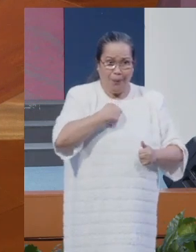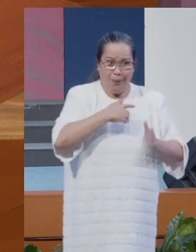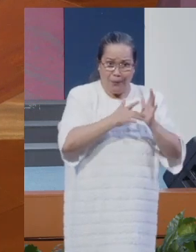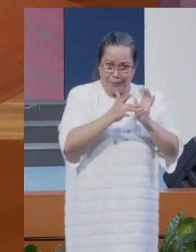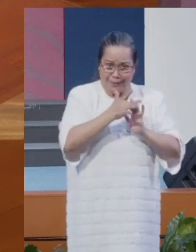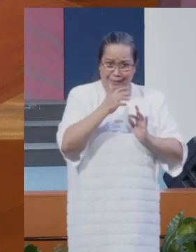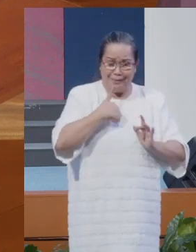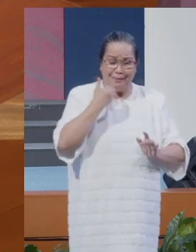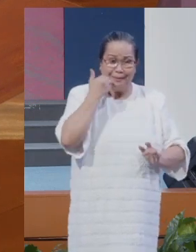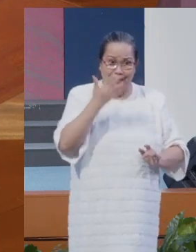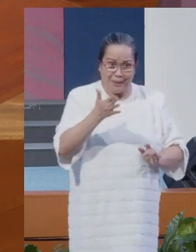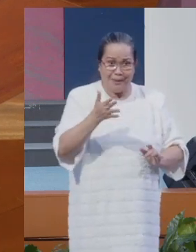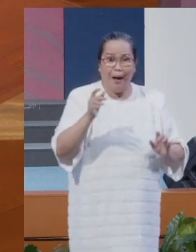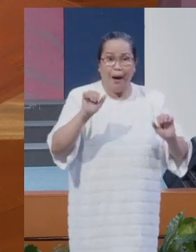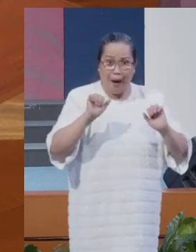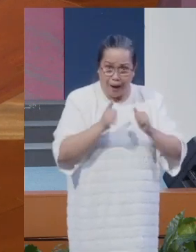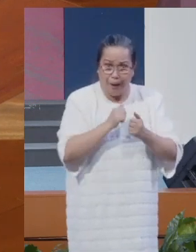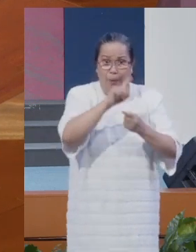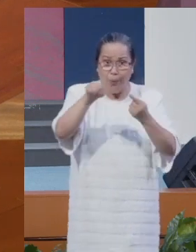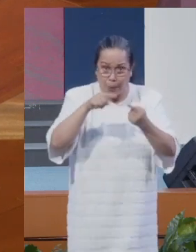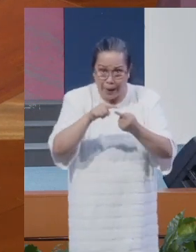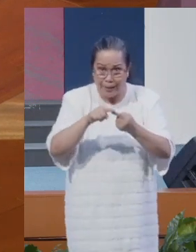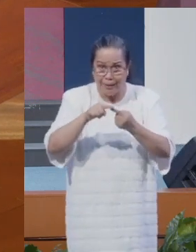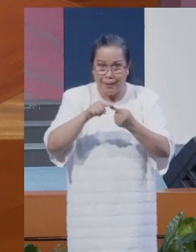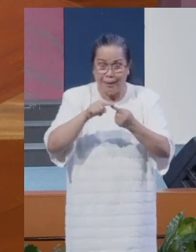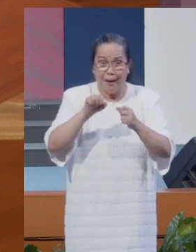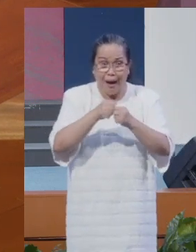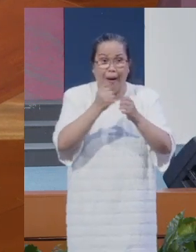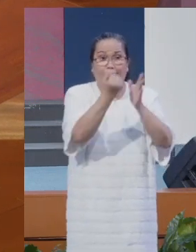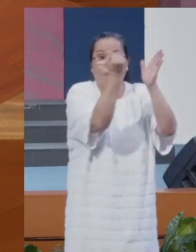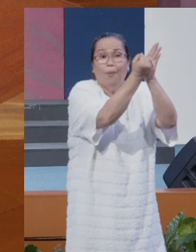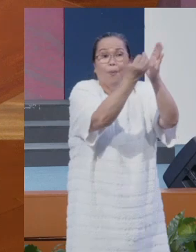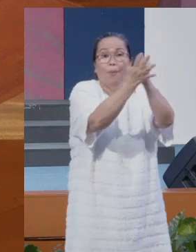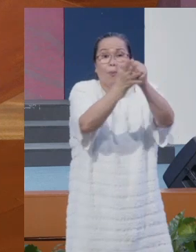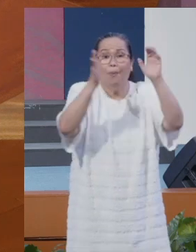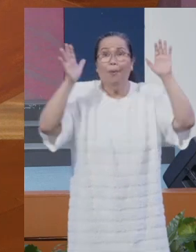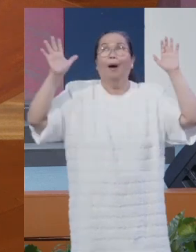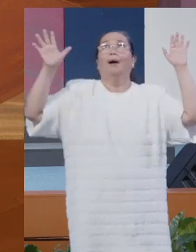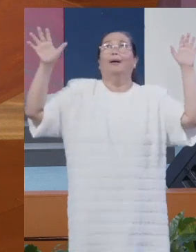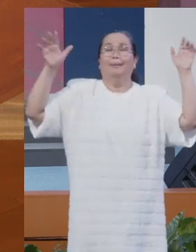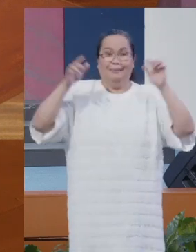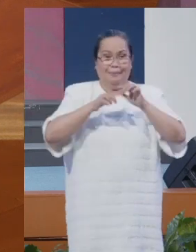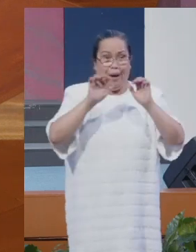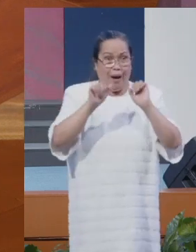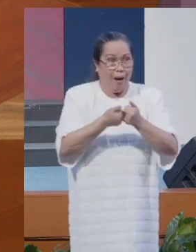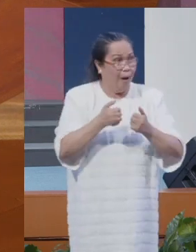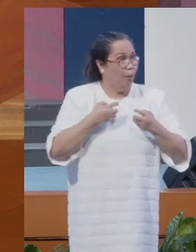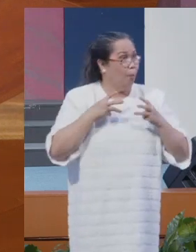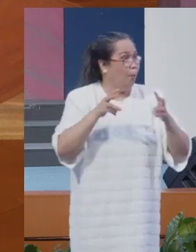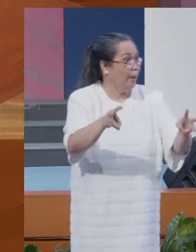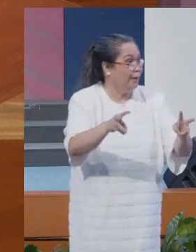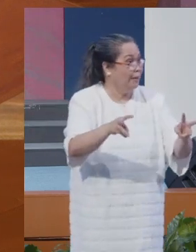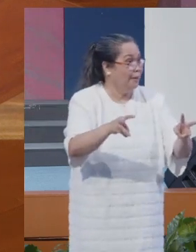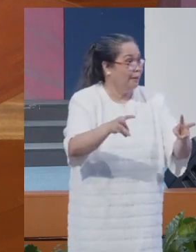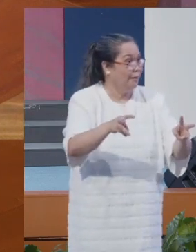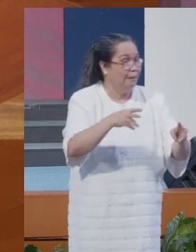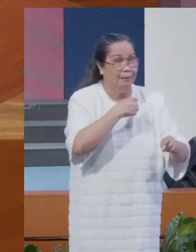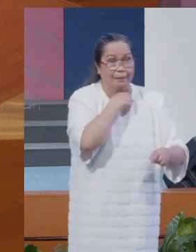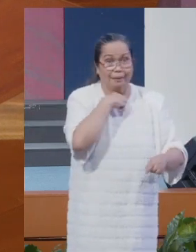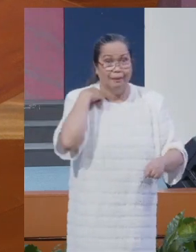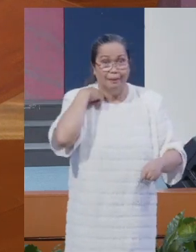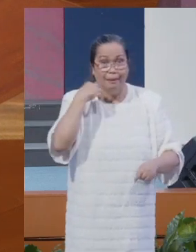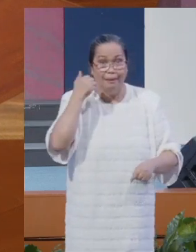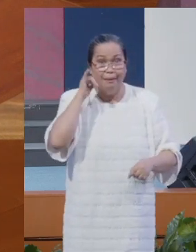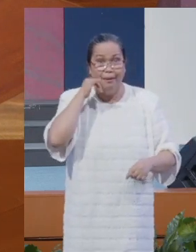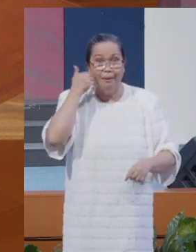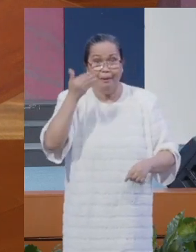Alam niya kung kailan. At alam niya, higit sa lahat, kung bakit at kung para kanino. Para sa atin